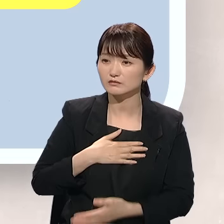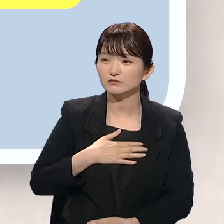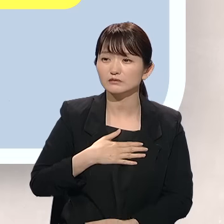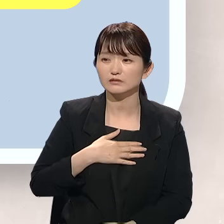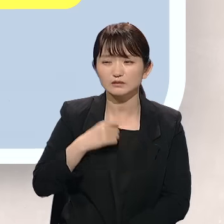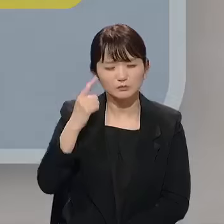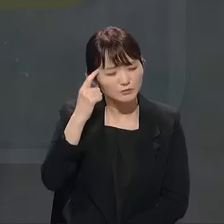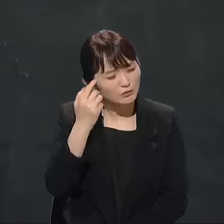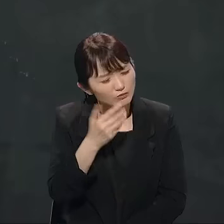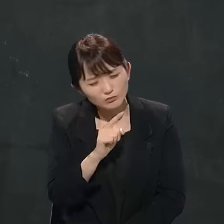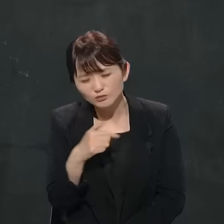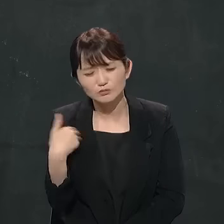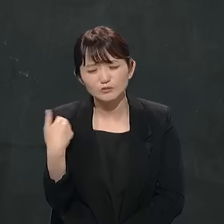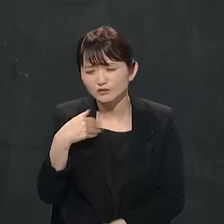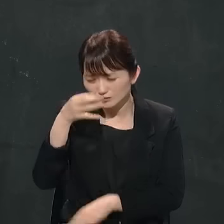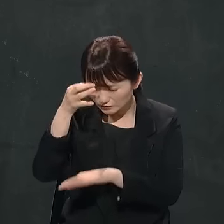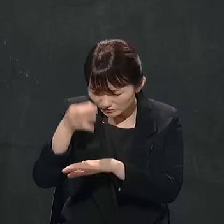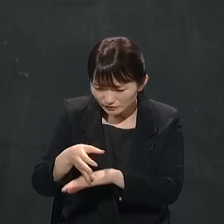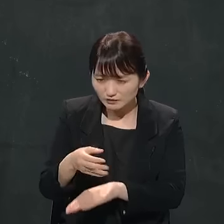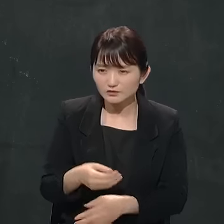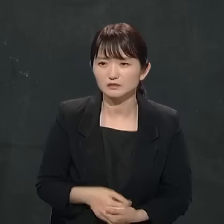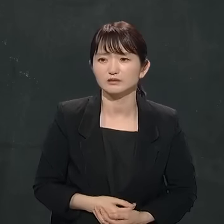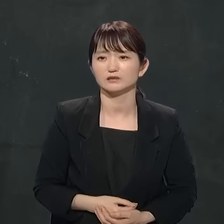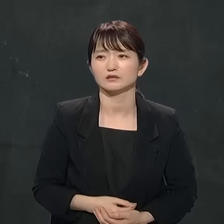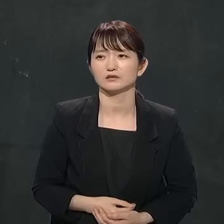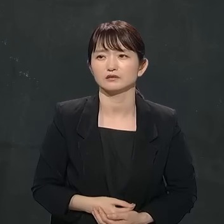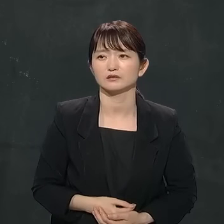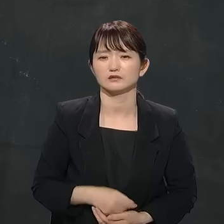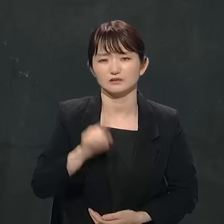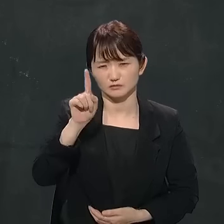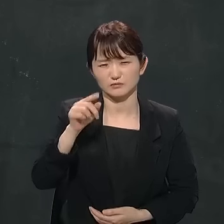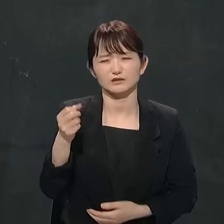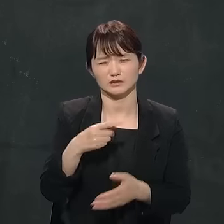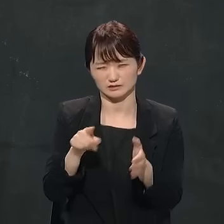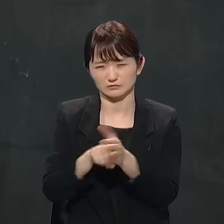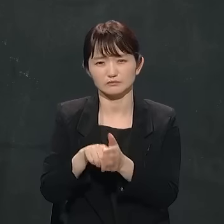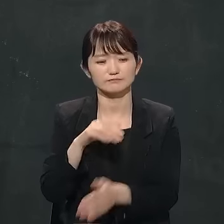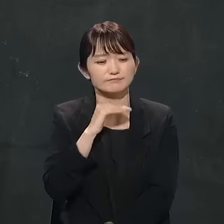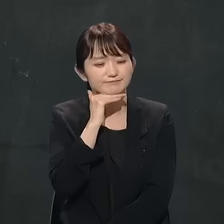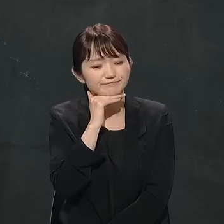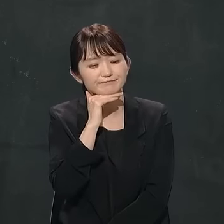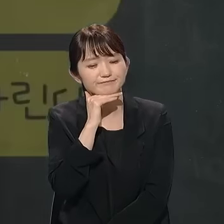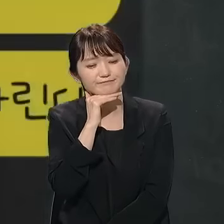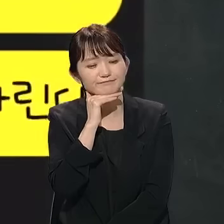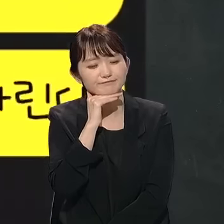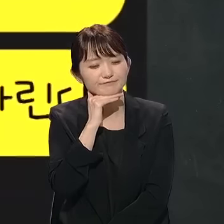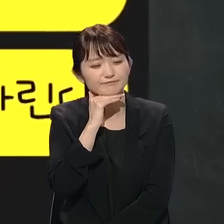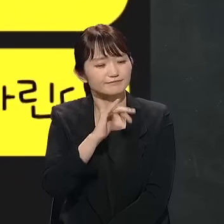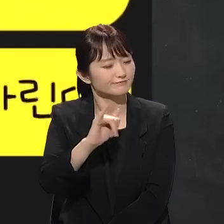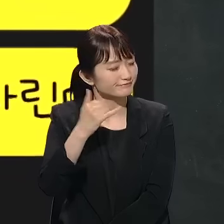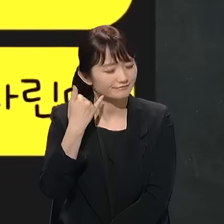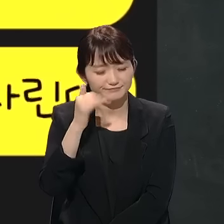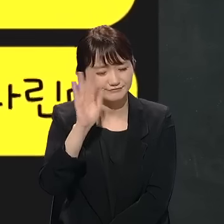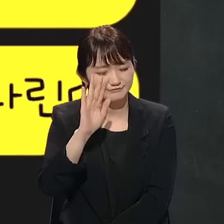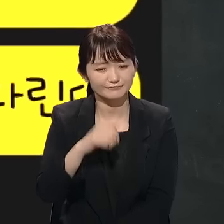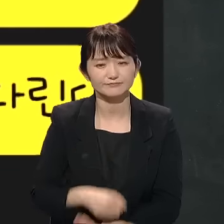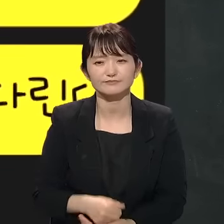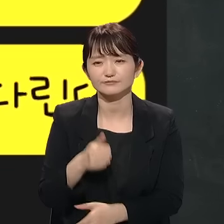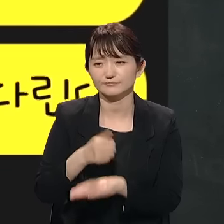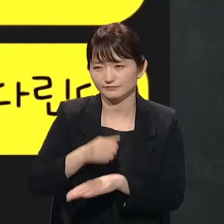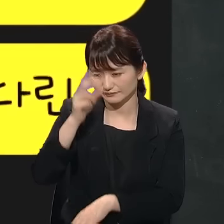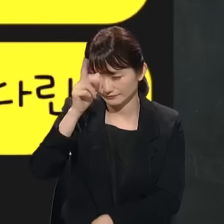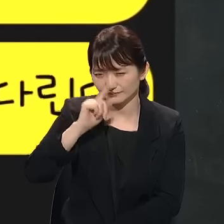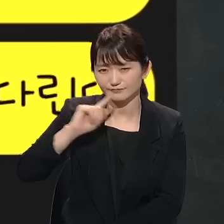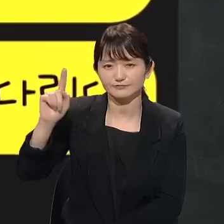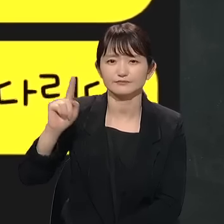아픈데 왜 그런지 모르겠습니다. 죄송합니다. 이러니까 한번 다시 믿으셨던 거예요. 기다렸으나 연락이 안 왔죠. 결국 경찰에